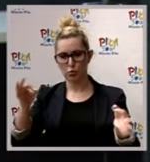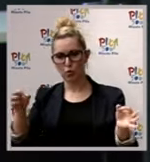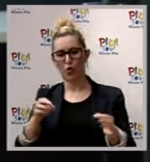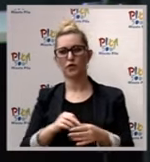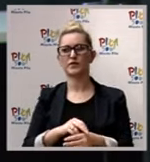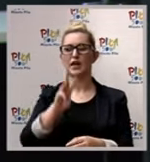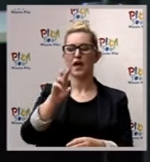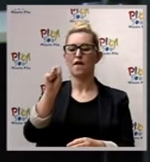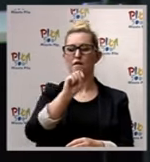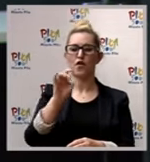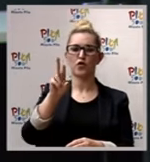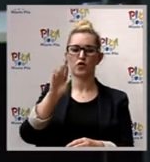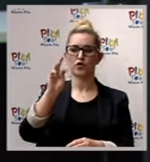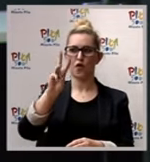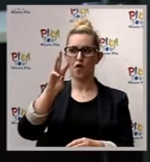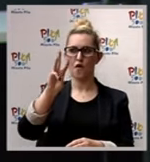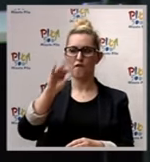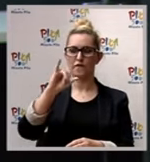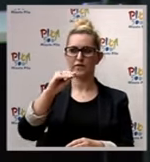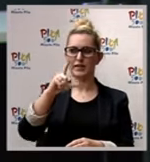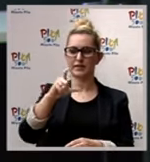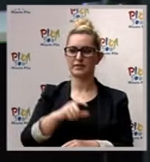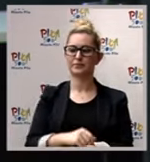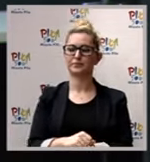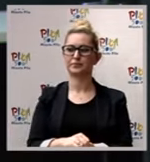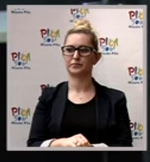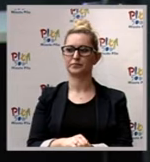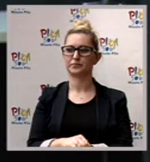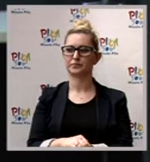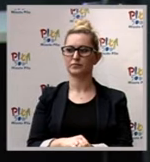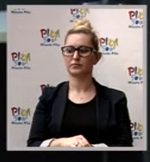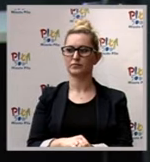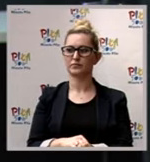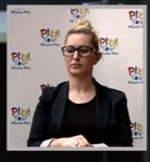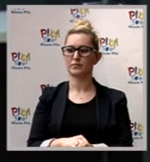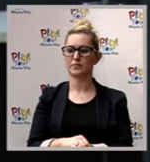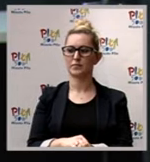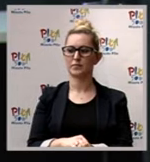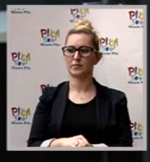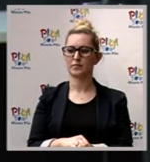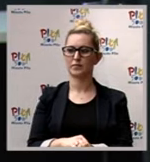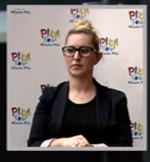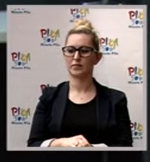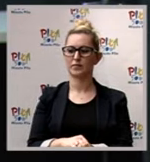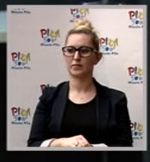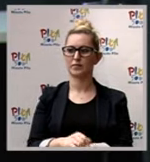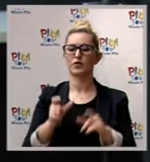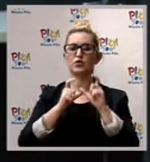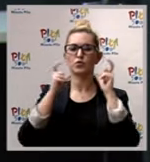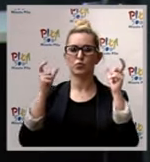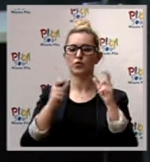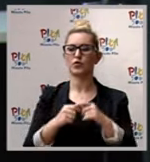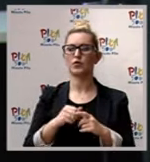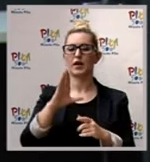z wyłączeniem spraw z zakresu prawa pracy i ubezpieczeń społecznych zgłoszono kandydatury.